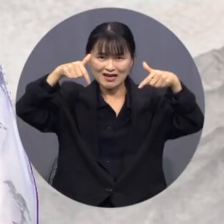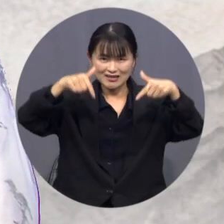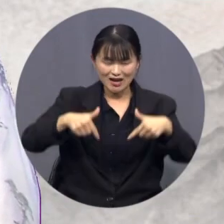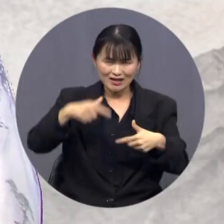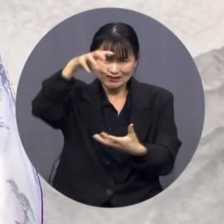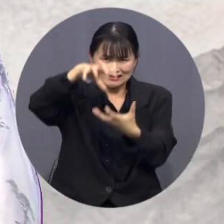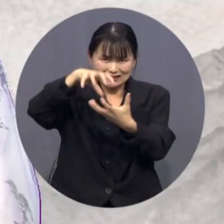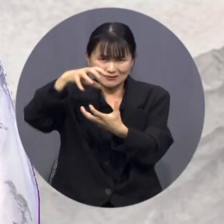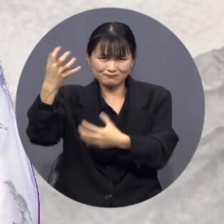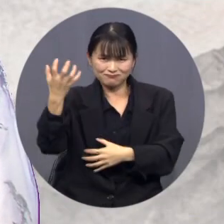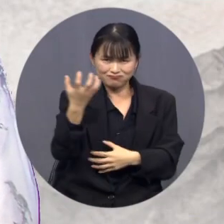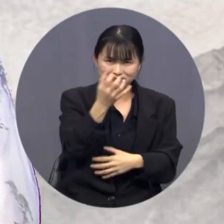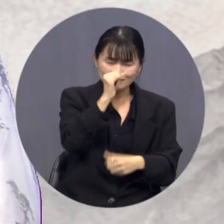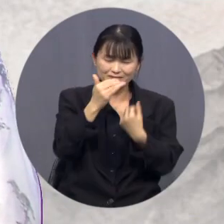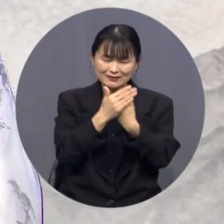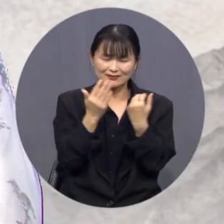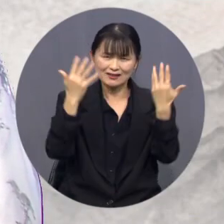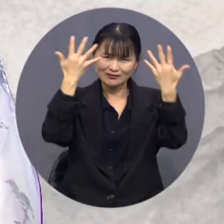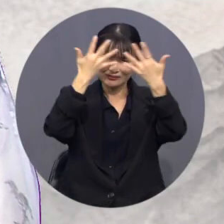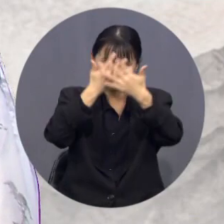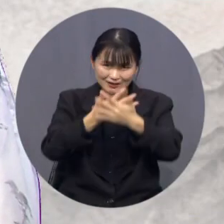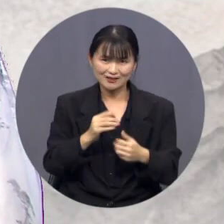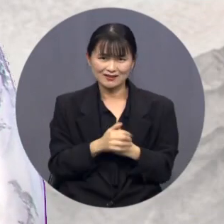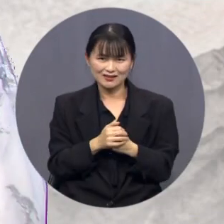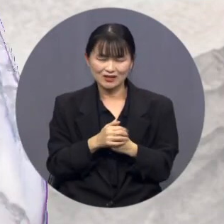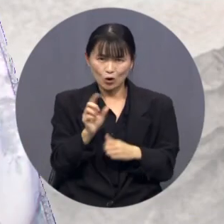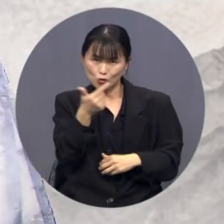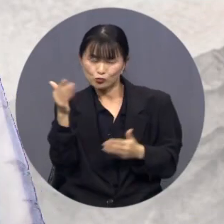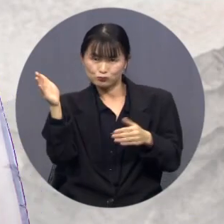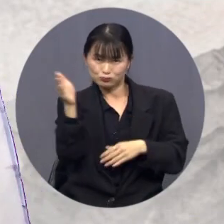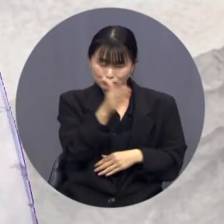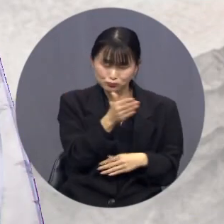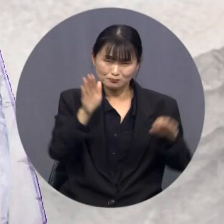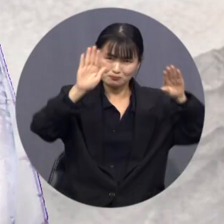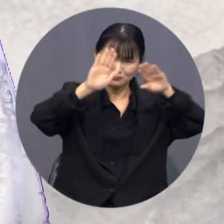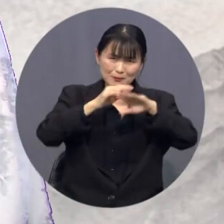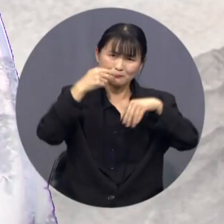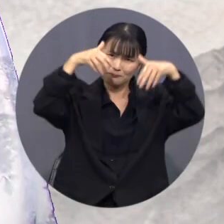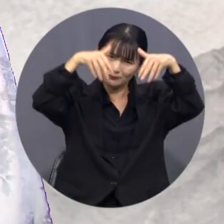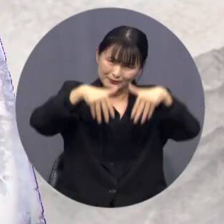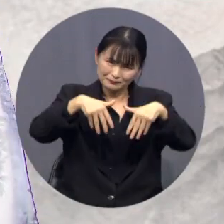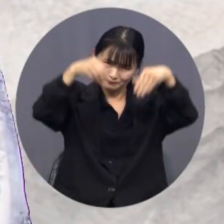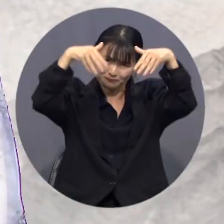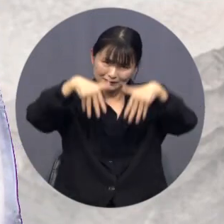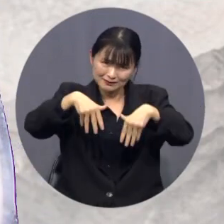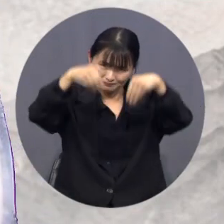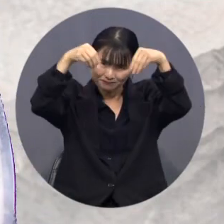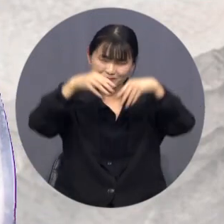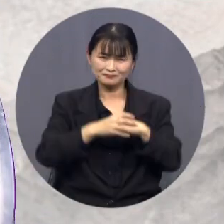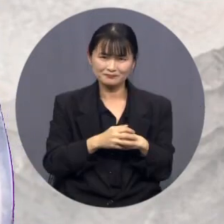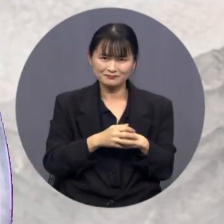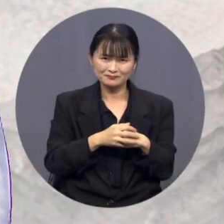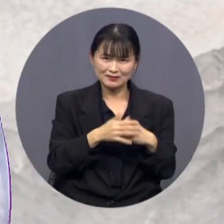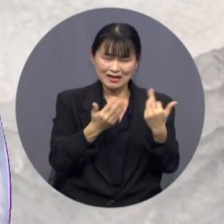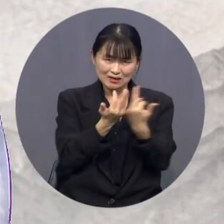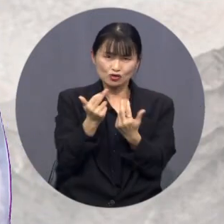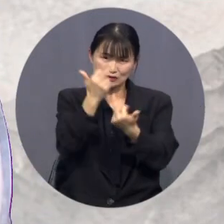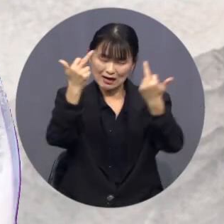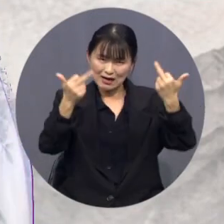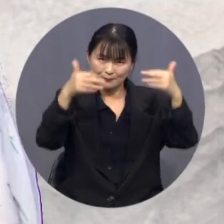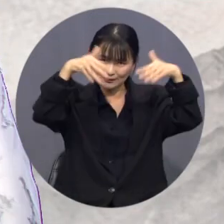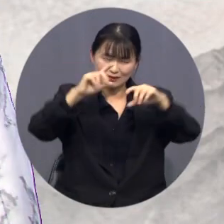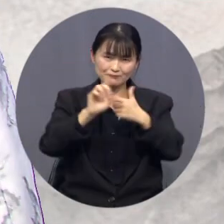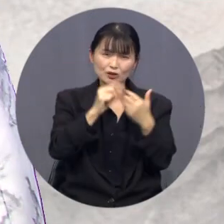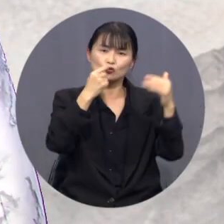기압골이 다가오면서 차차 흐려질 텐데요 오후부터 저녁 사이에 비가 가끔 내리겠습니다 제주산지에는 비 또는